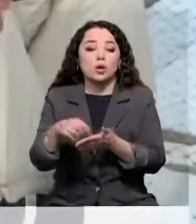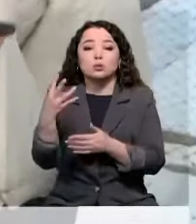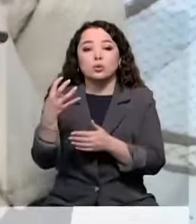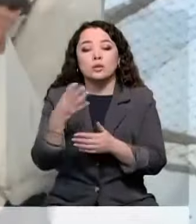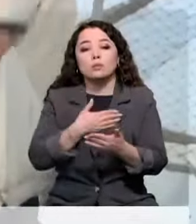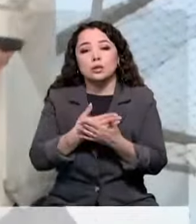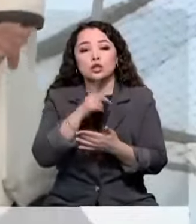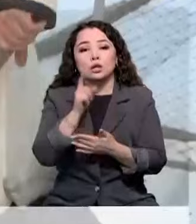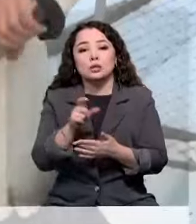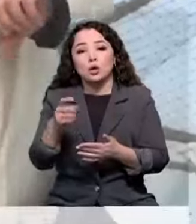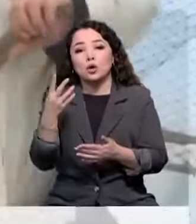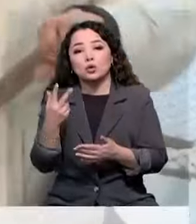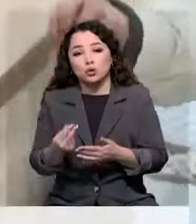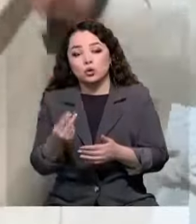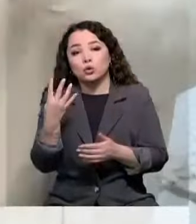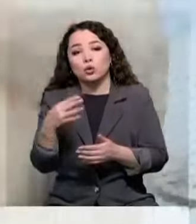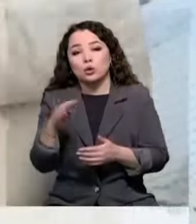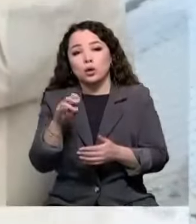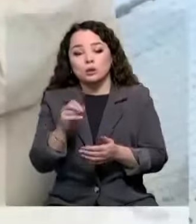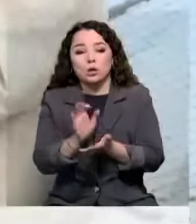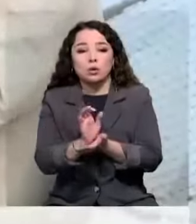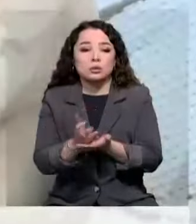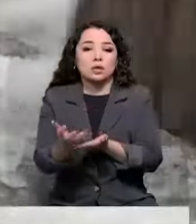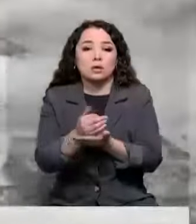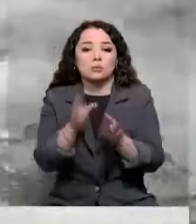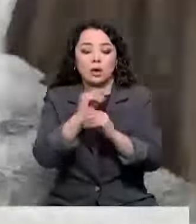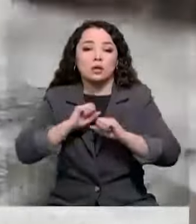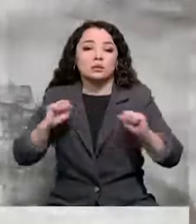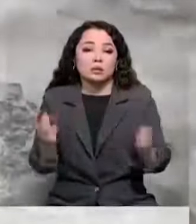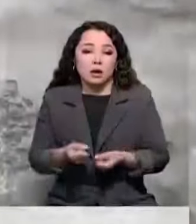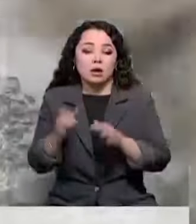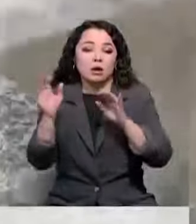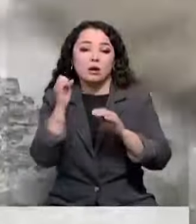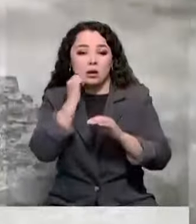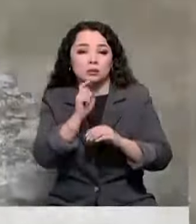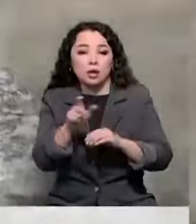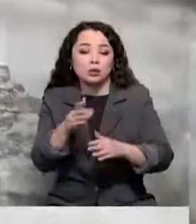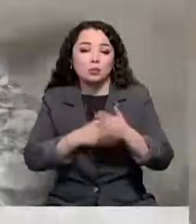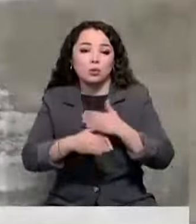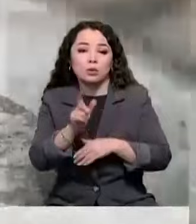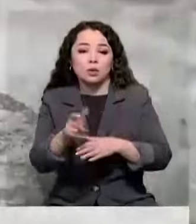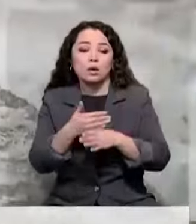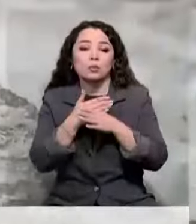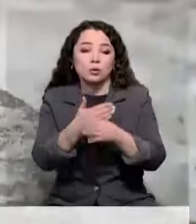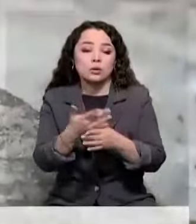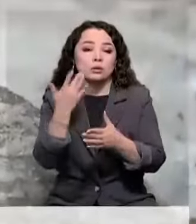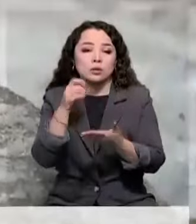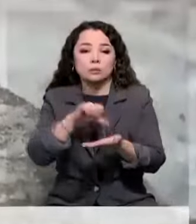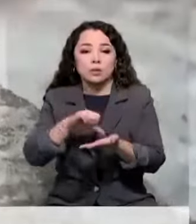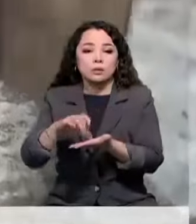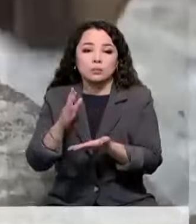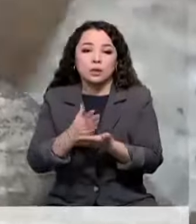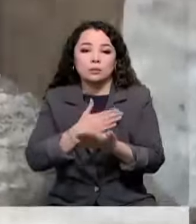400 белсенді жас 3 күнде 40 тонна қоқыс жинаған. Ал қыста негізінен қарттар мен мүгедек жандарға осылай қолғапсы етеміз